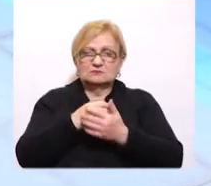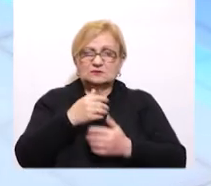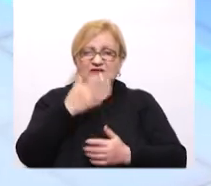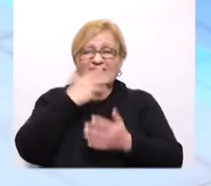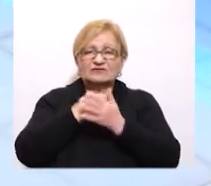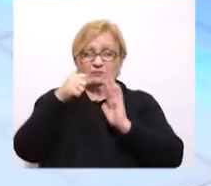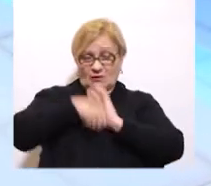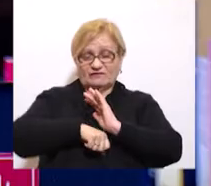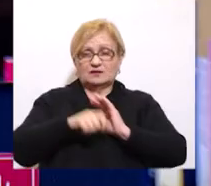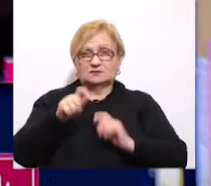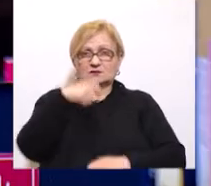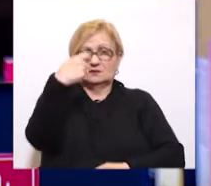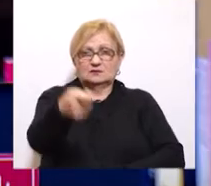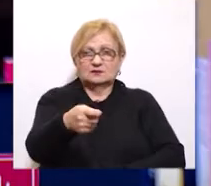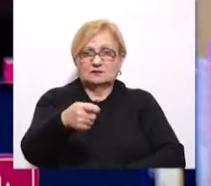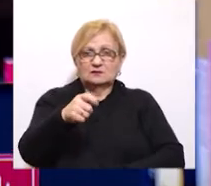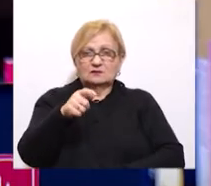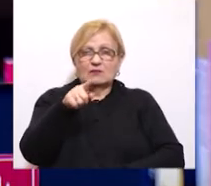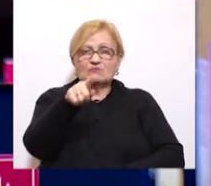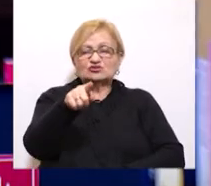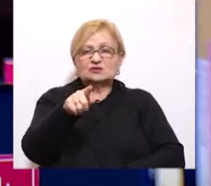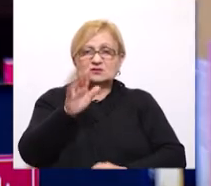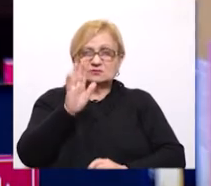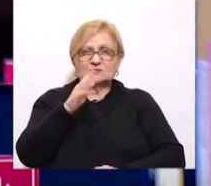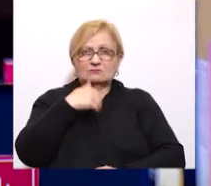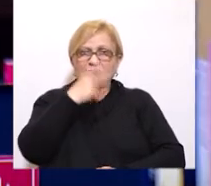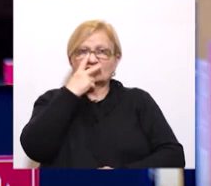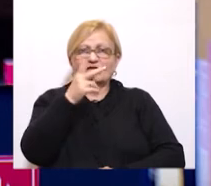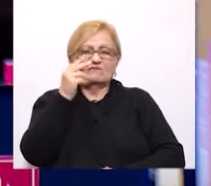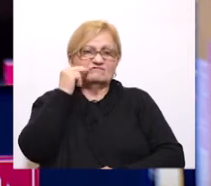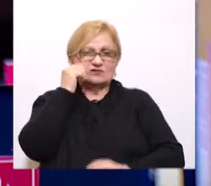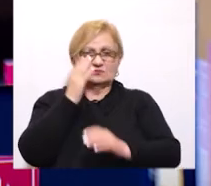მკვლელს მისცემს და ეტყვის: ამის ღირსი მარტო შენ ხარ.